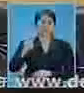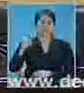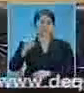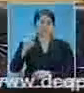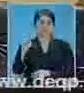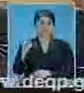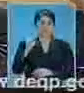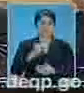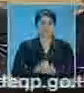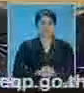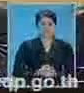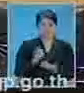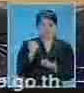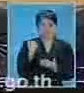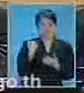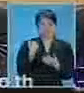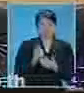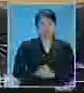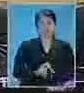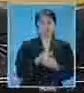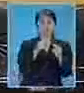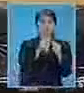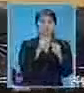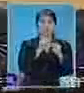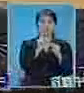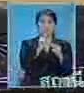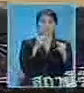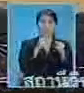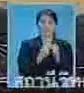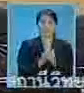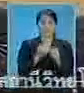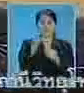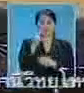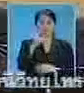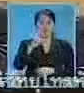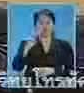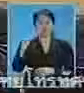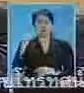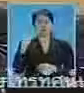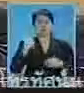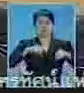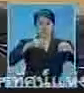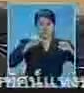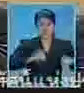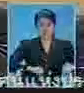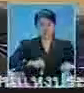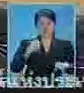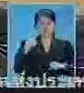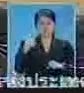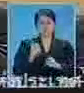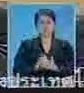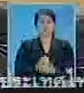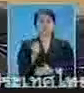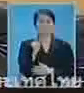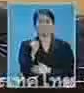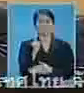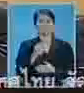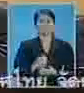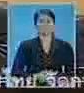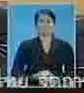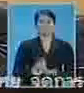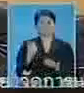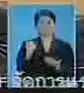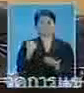9.14% และในกรอบงบประมาณปี2515ที่คณะรัฐมนตรีของเราได้อนุมัติไปแล้วระดับ